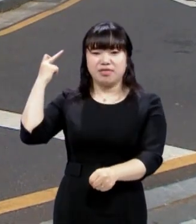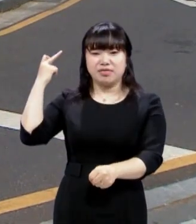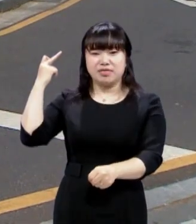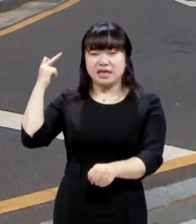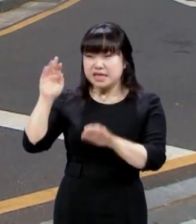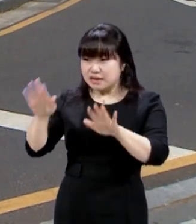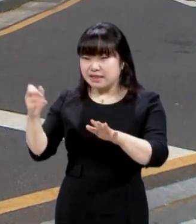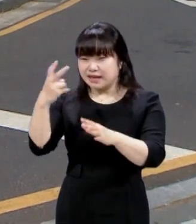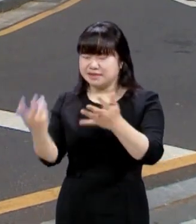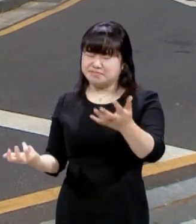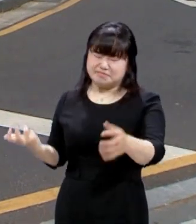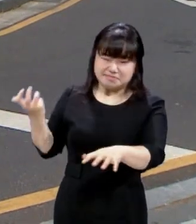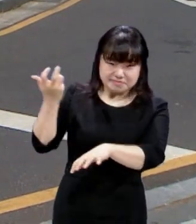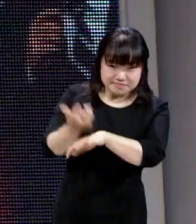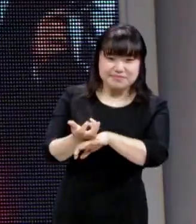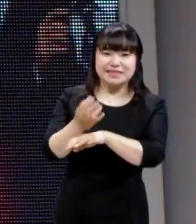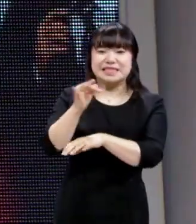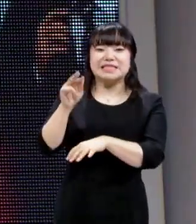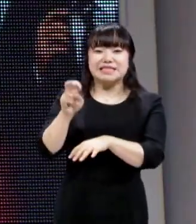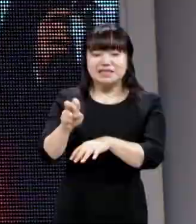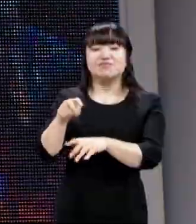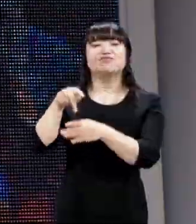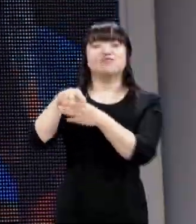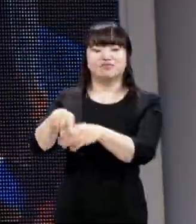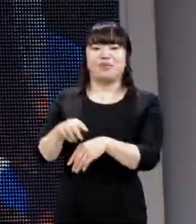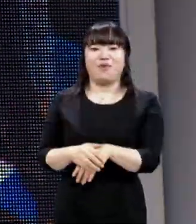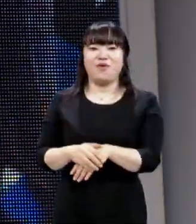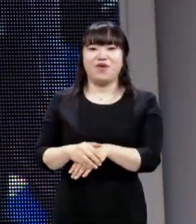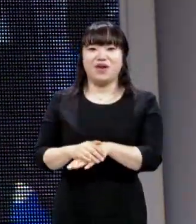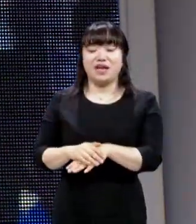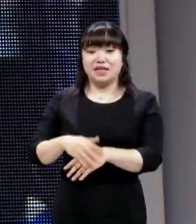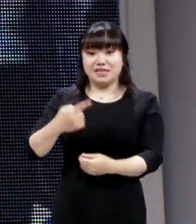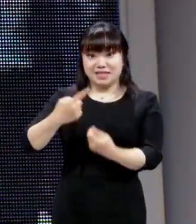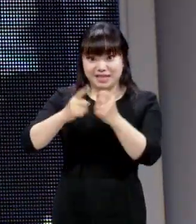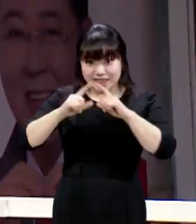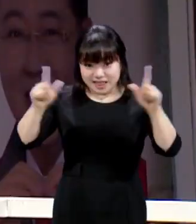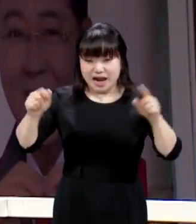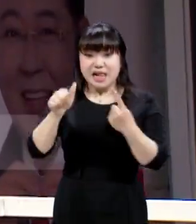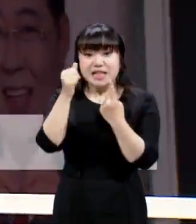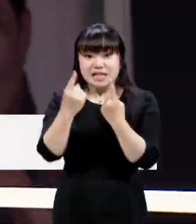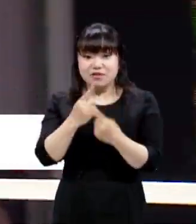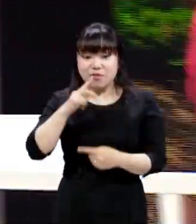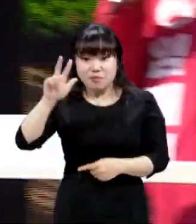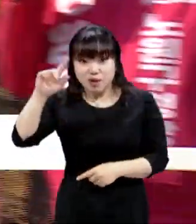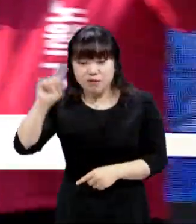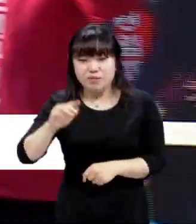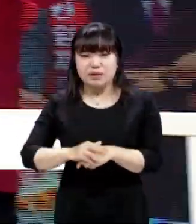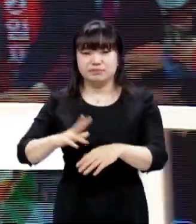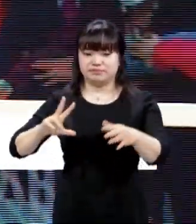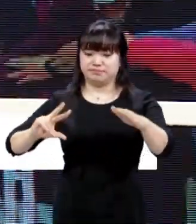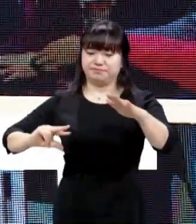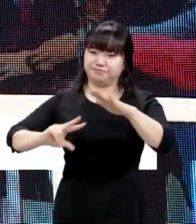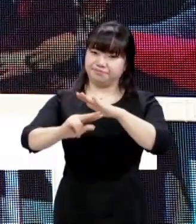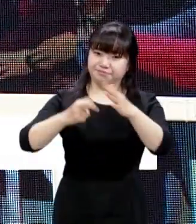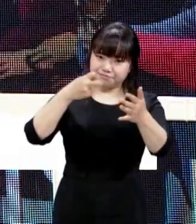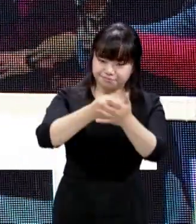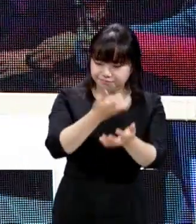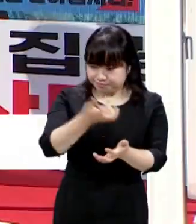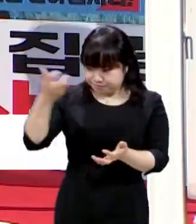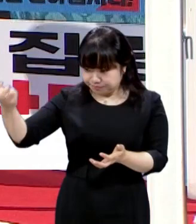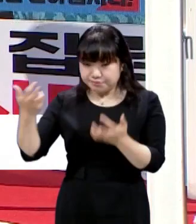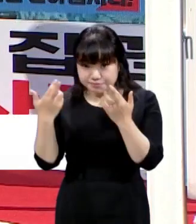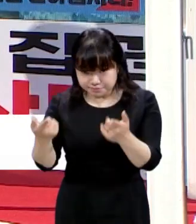노원구청장 을 문구는 이 무보 역시 선거운동 첫날 위로 공약으로 창동 차량기지 개발 방향을 모아지지